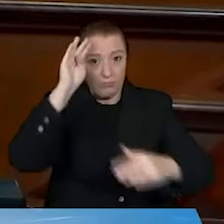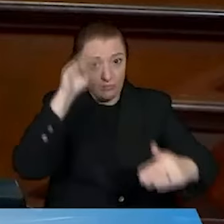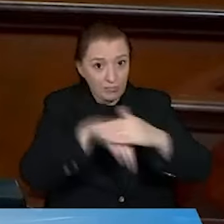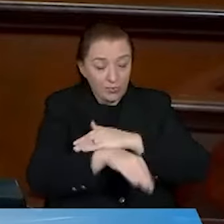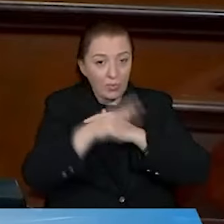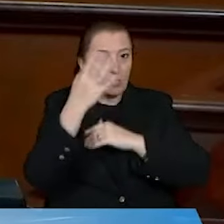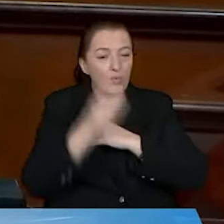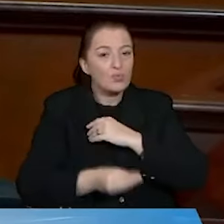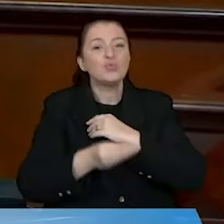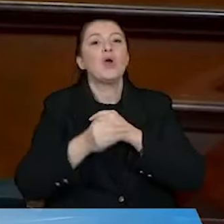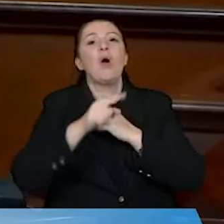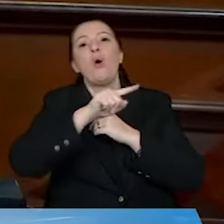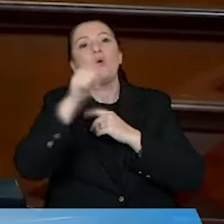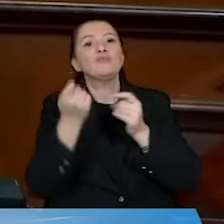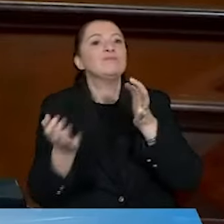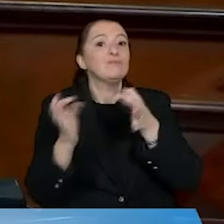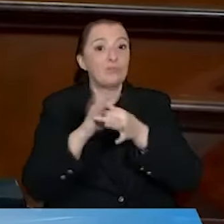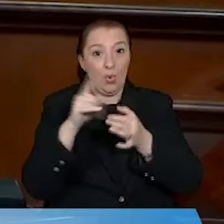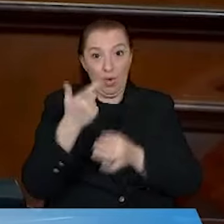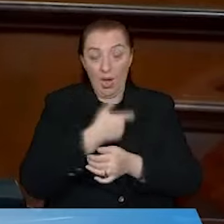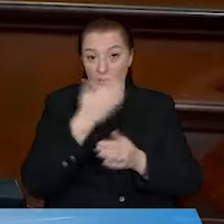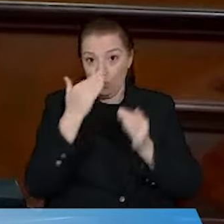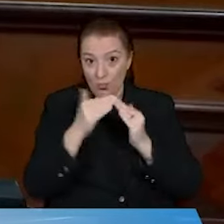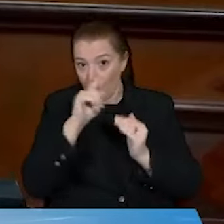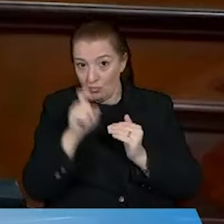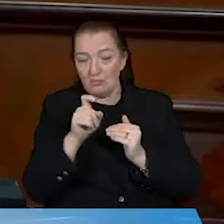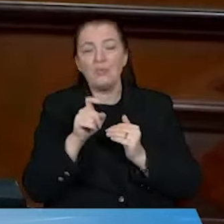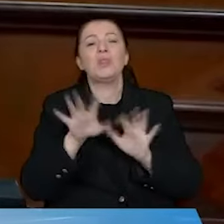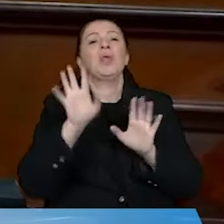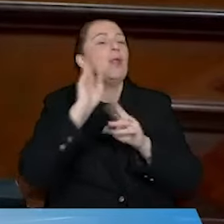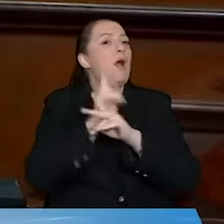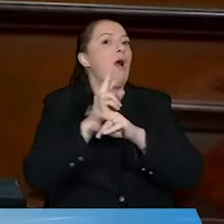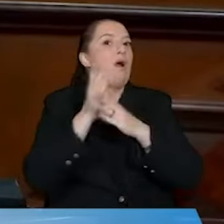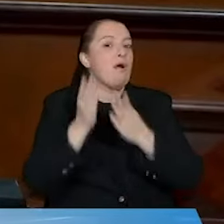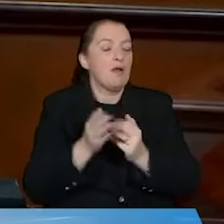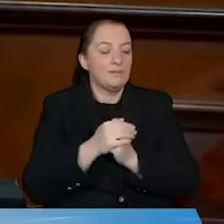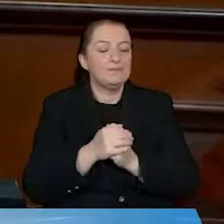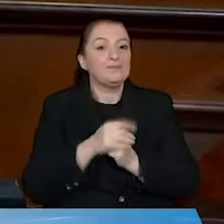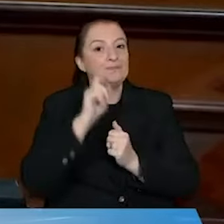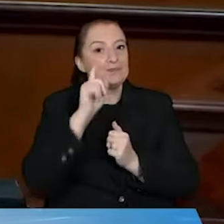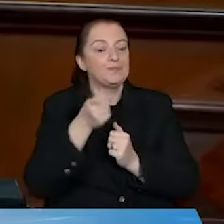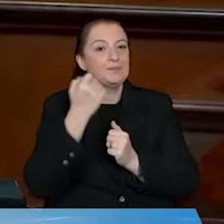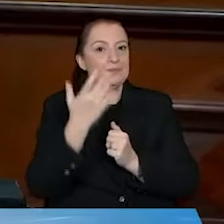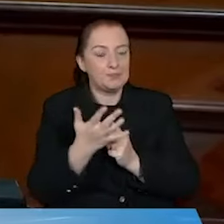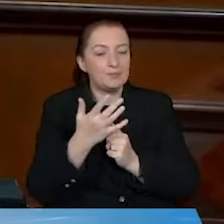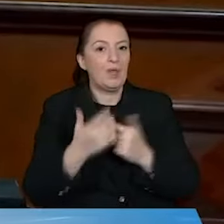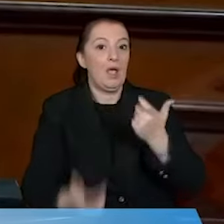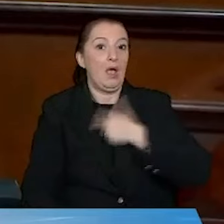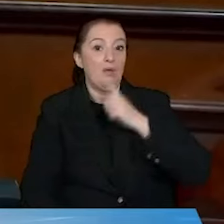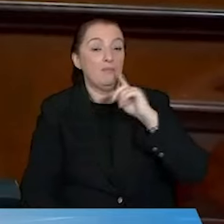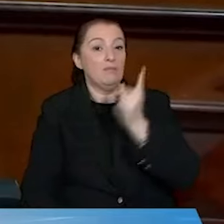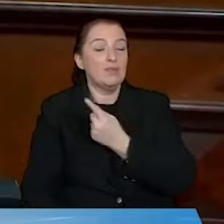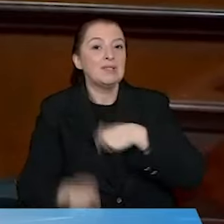iştiraki Beltur şeffaf ve kuralına uygun mu hareket edecekti? Hayal işte. Bulgu 5. Yasal yükümlülüklerin